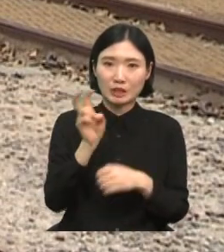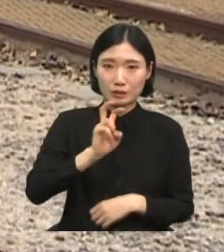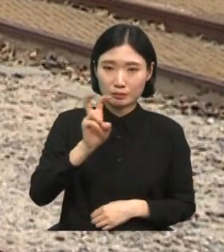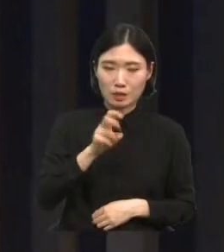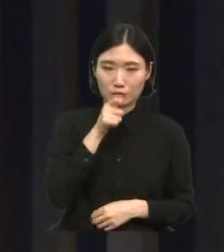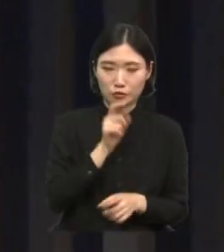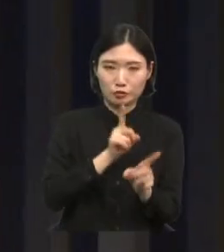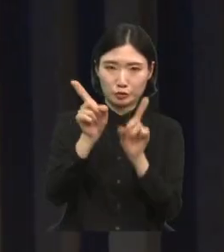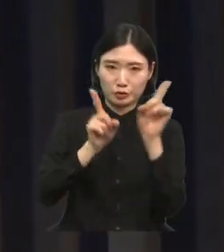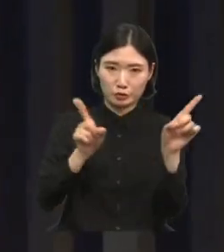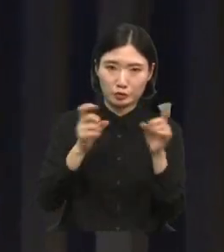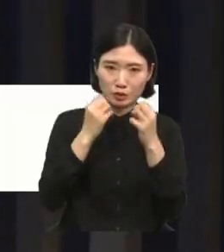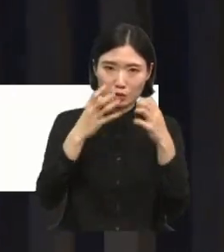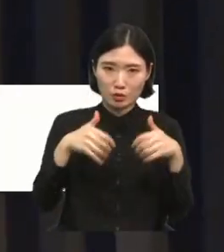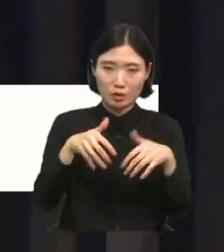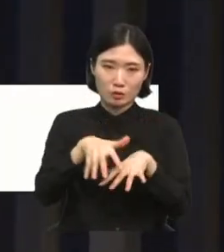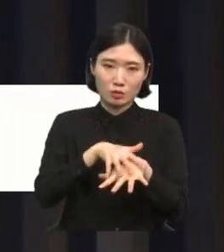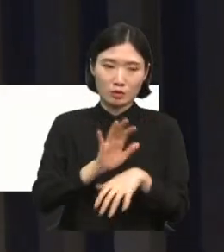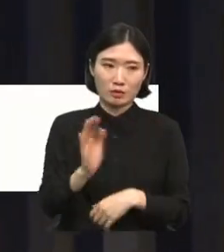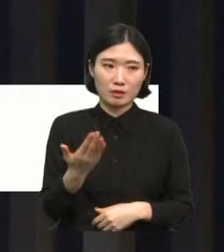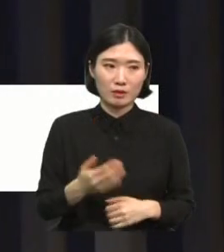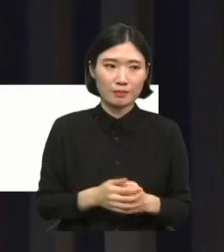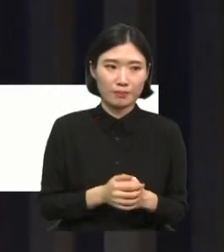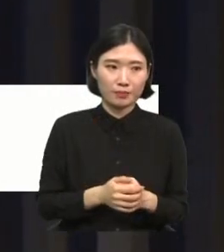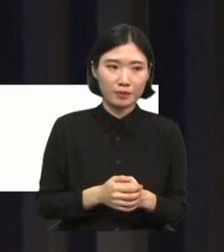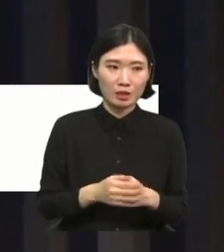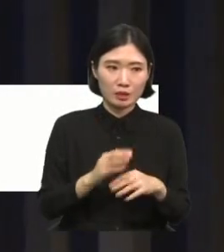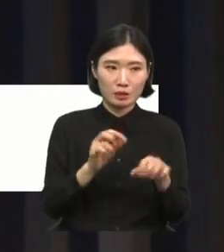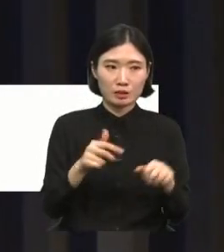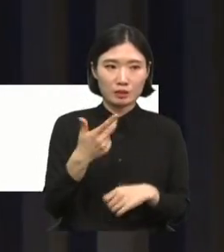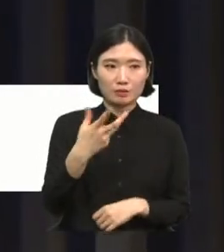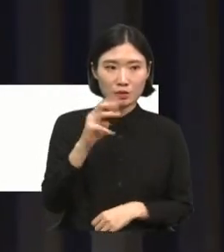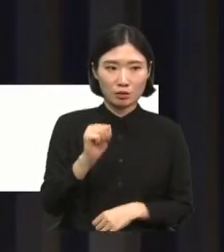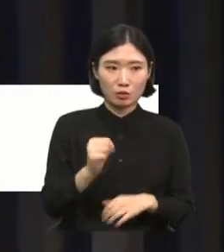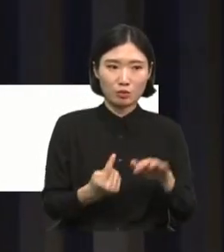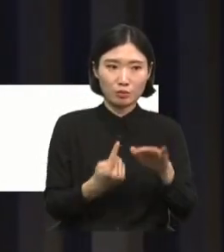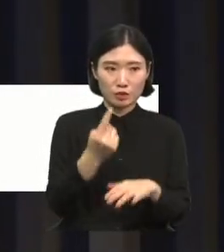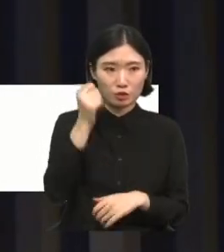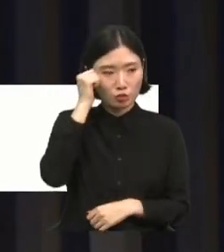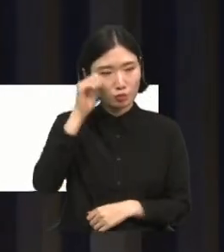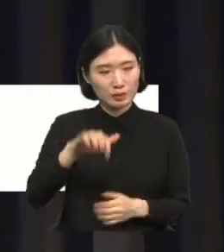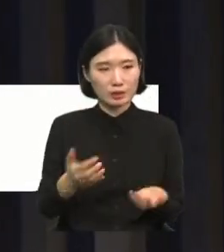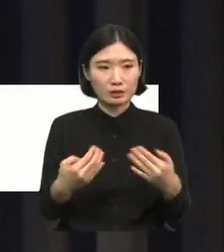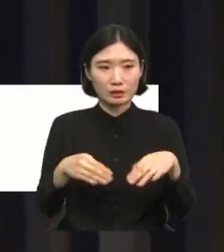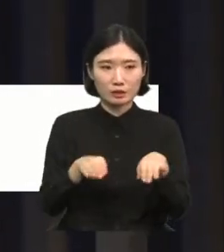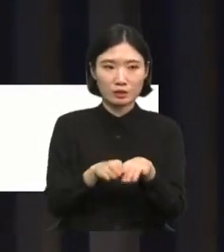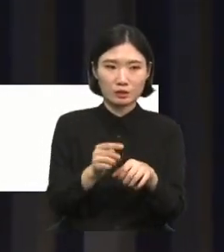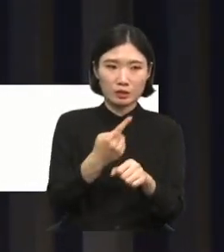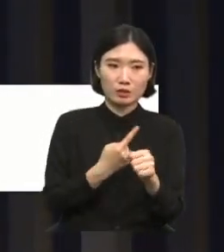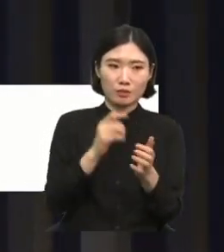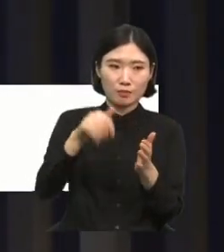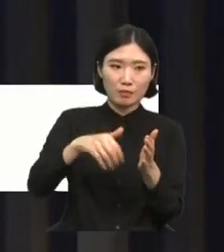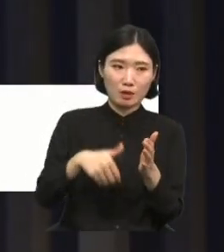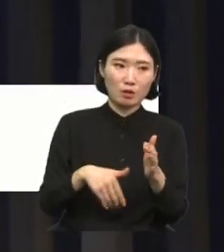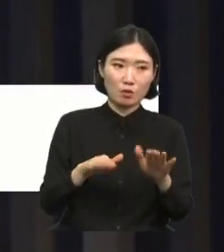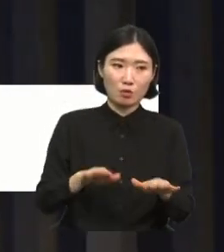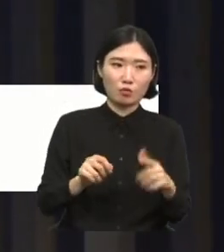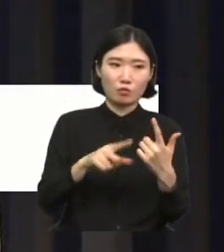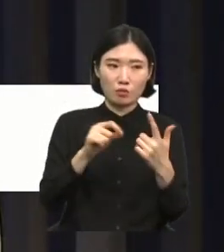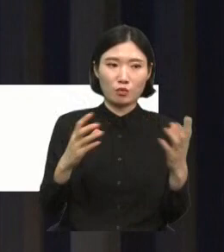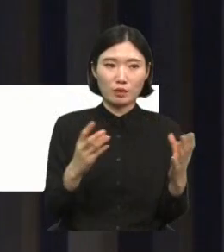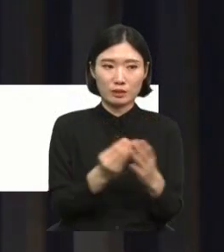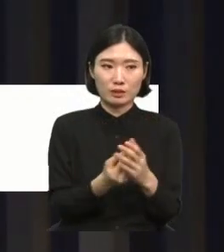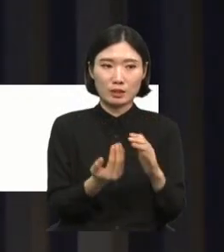만들어집니다. 땅에서 7m 높이에 여기 숙박이 가능한 시설을 짓는데요. 작년에 착공을 해서 올해 6월에 완공을